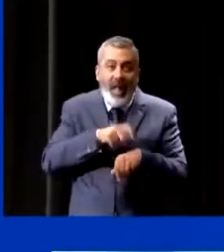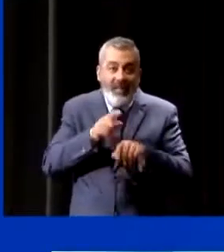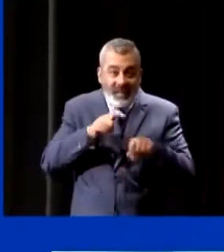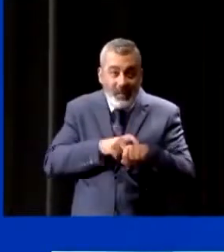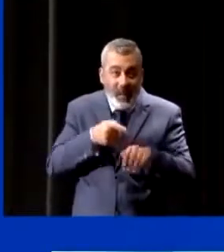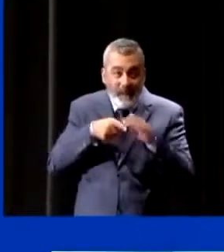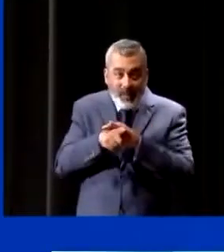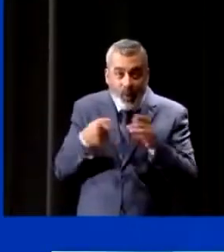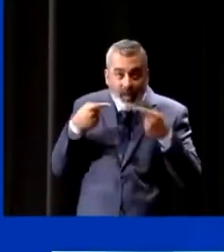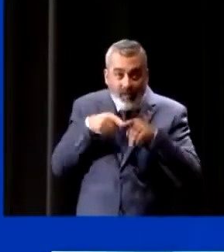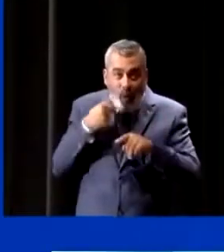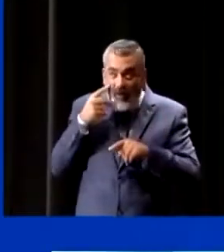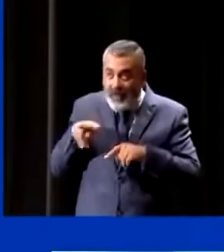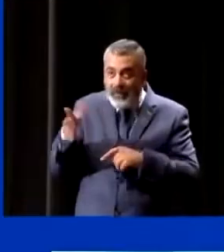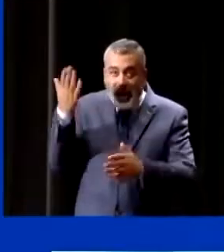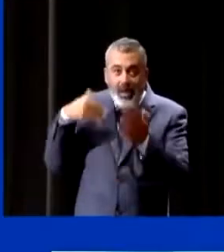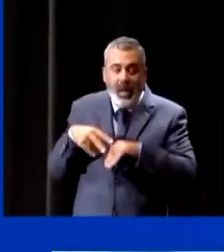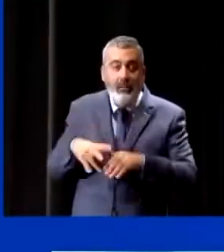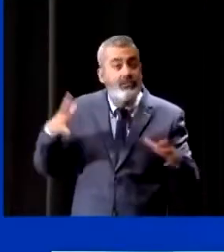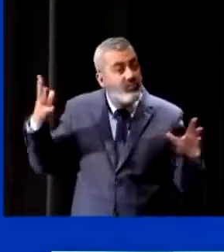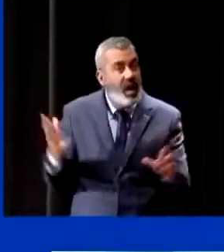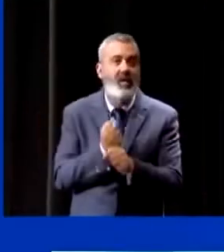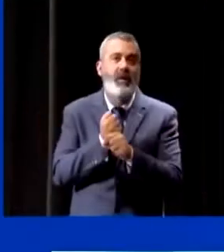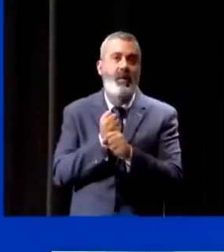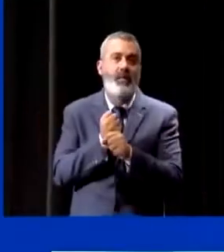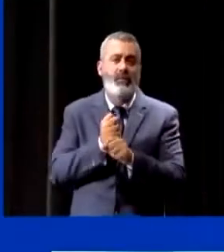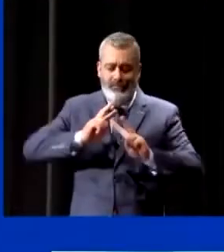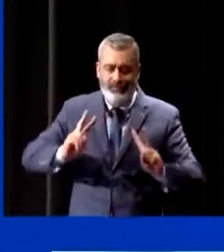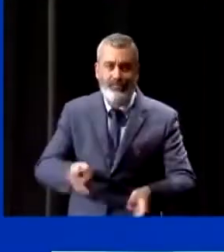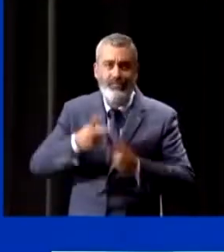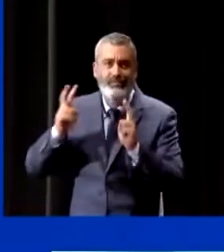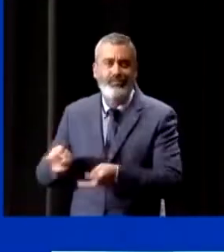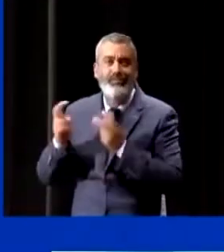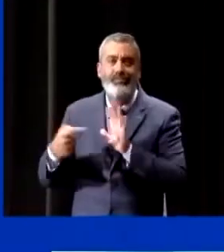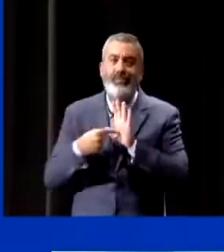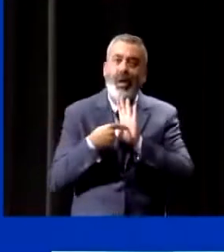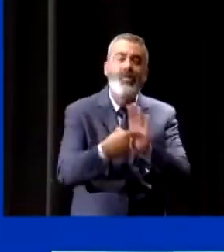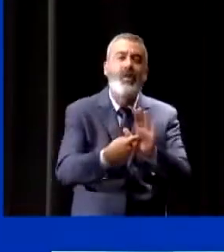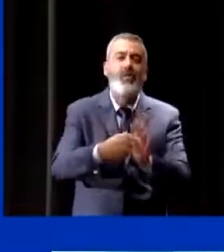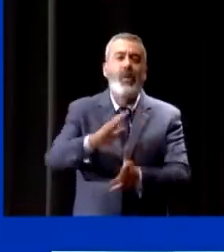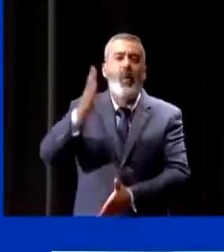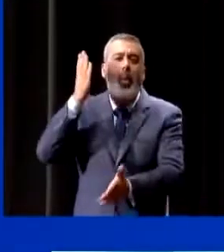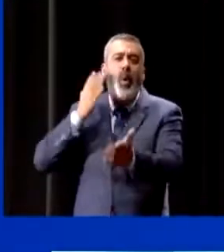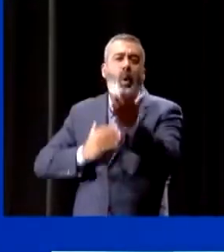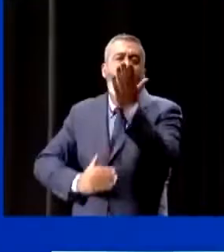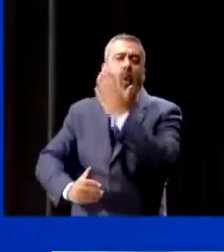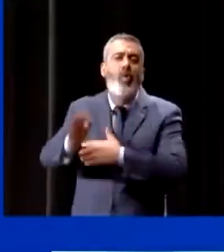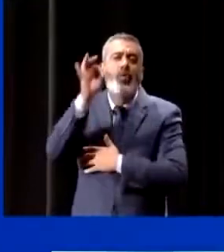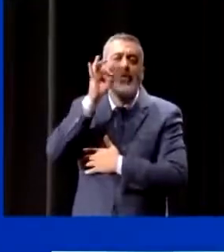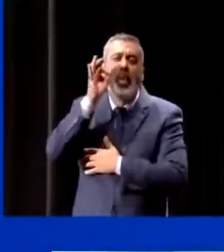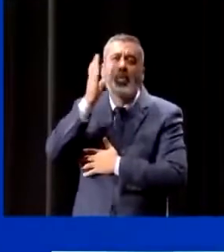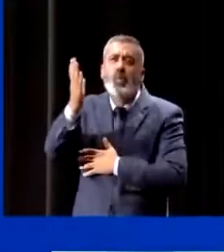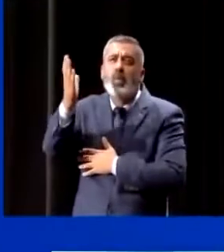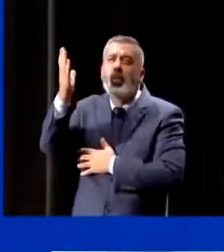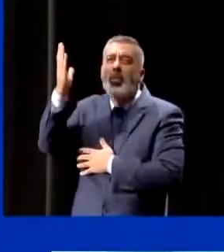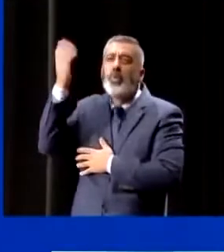σταθμού. Αυτό έγινε. Διασώσαμε και αναδεικνύουμε τα τεκμήρια της μακράς ιστορικής διάρκειας της πόλης από την